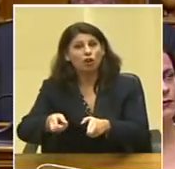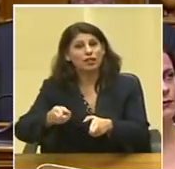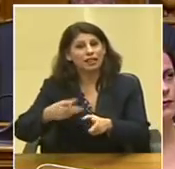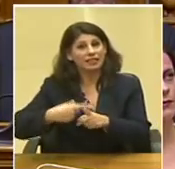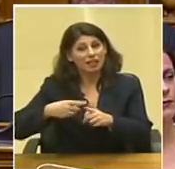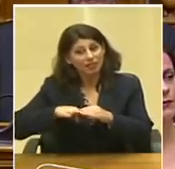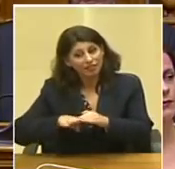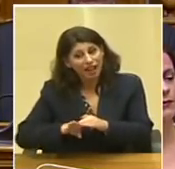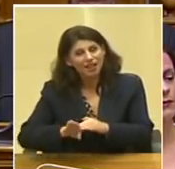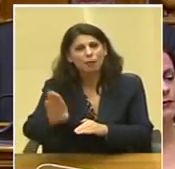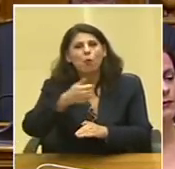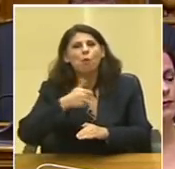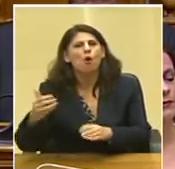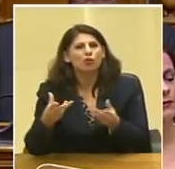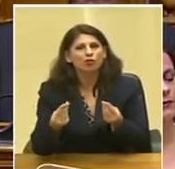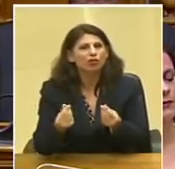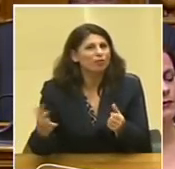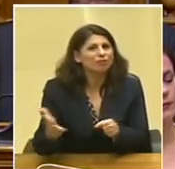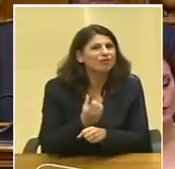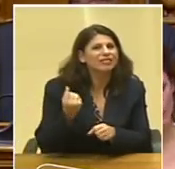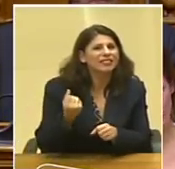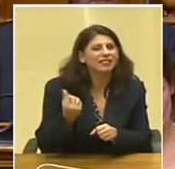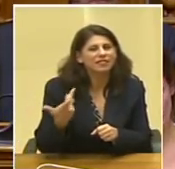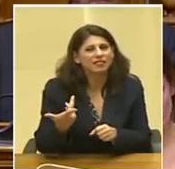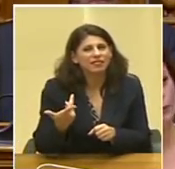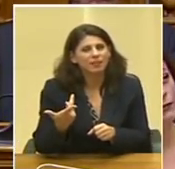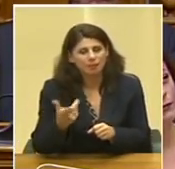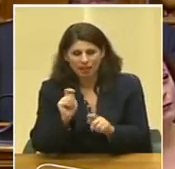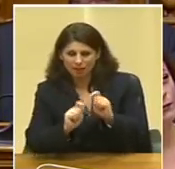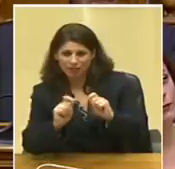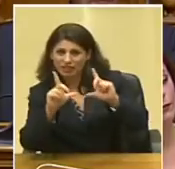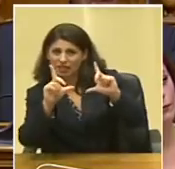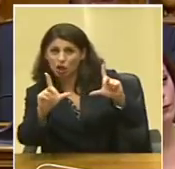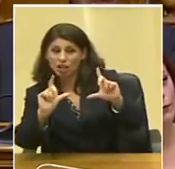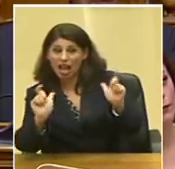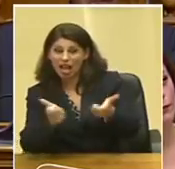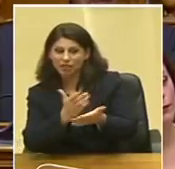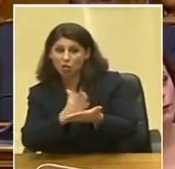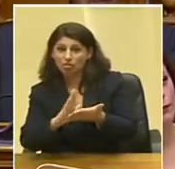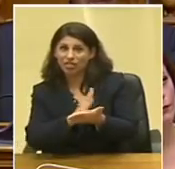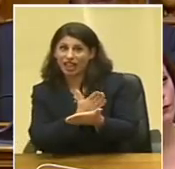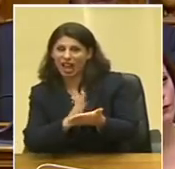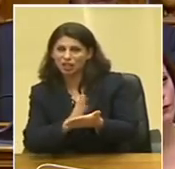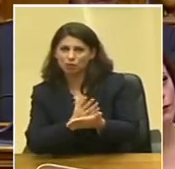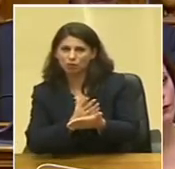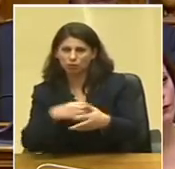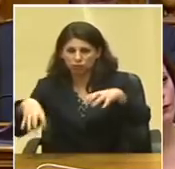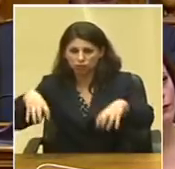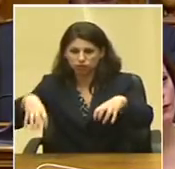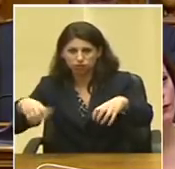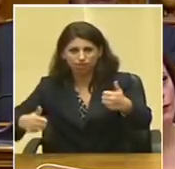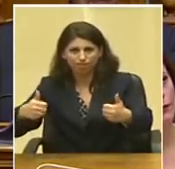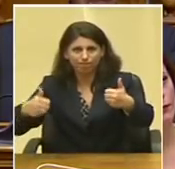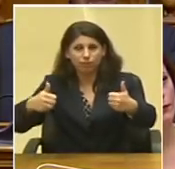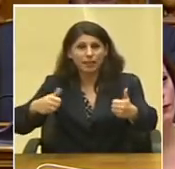ανάκαμψη. Και ο μόνος τρόπος που βρίσκει είναι να δημιουργήσει εικόνα εθνικού διχασμού και πόλωσης. Διότι ήσασταν